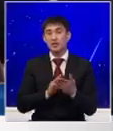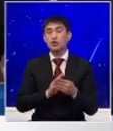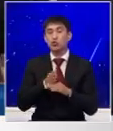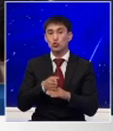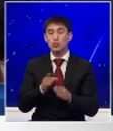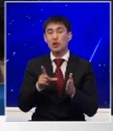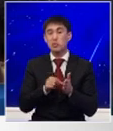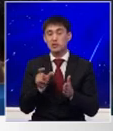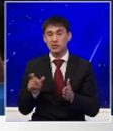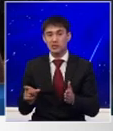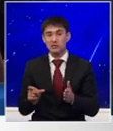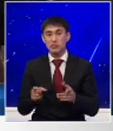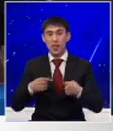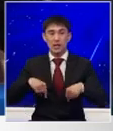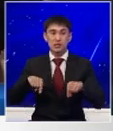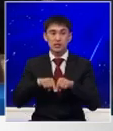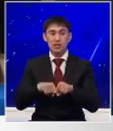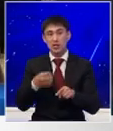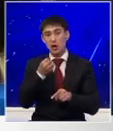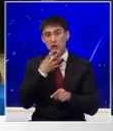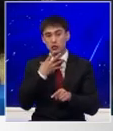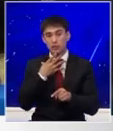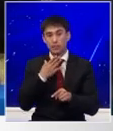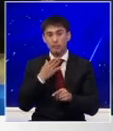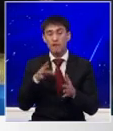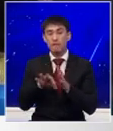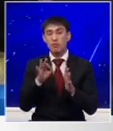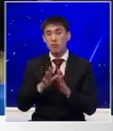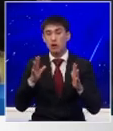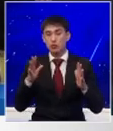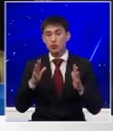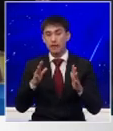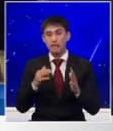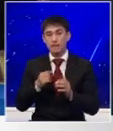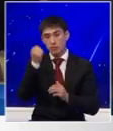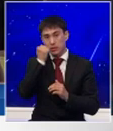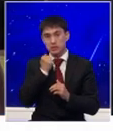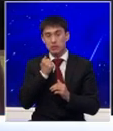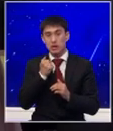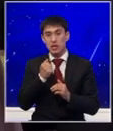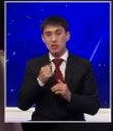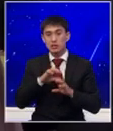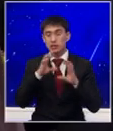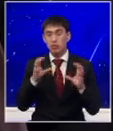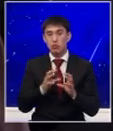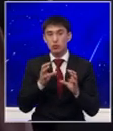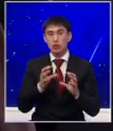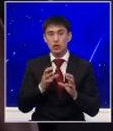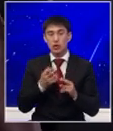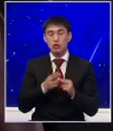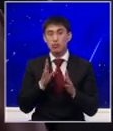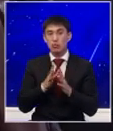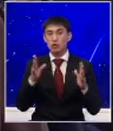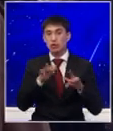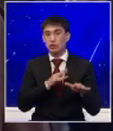для пенсионеров. Организовали неплохо, и выбор большой. Так что спасибо большое за заботу. Это уже